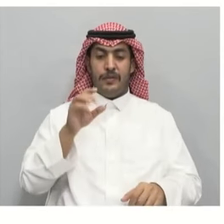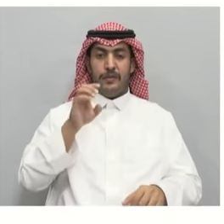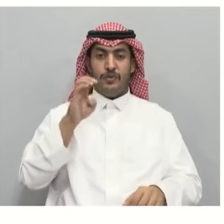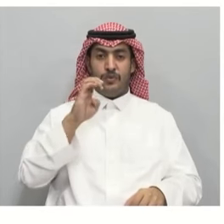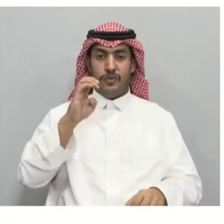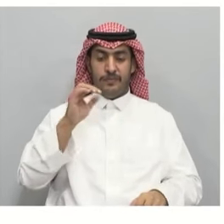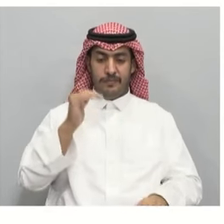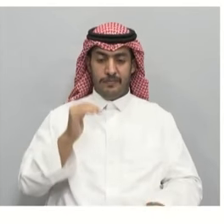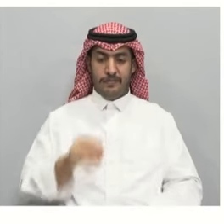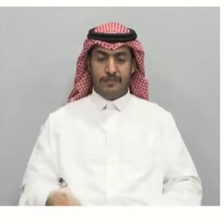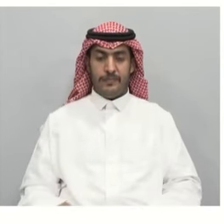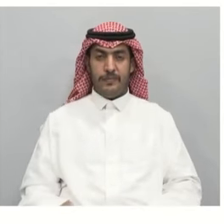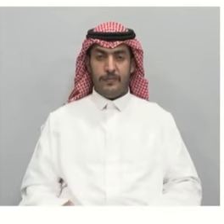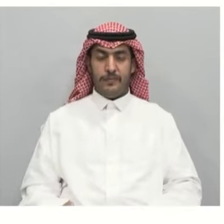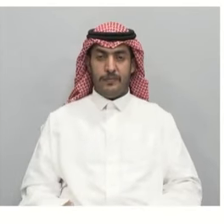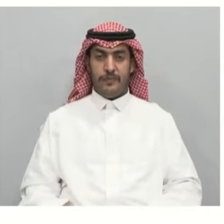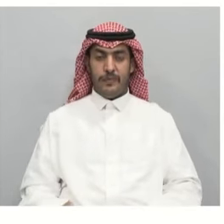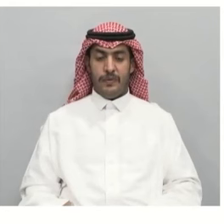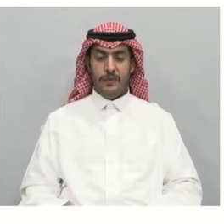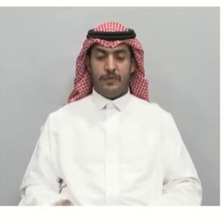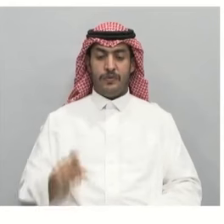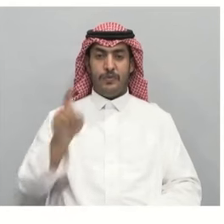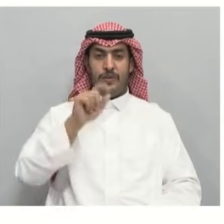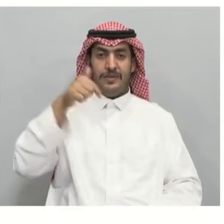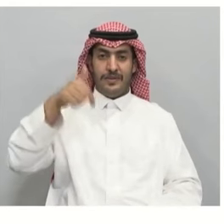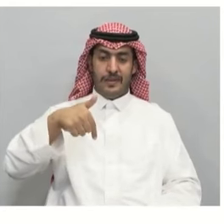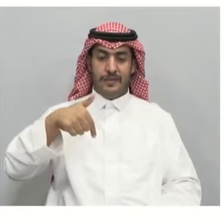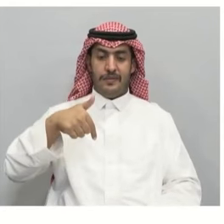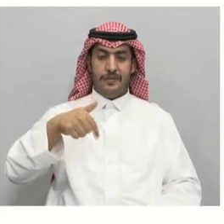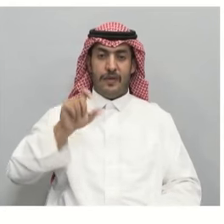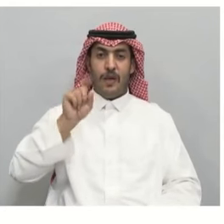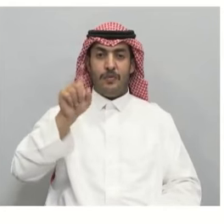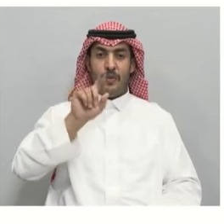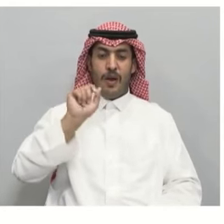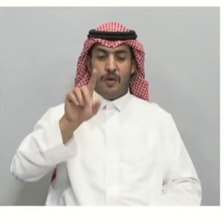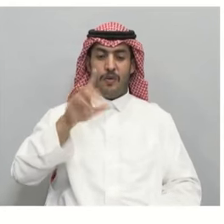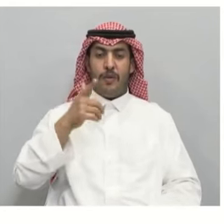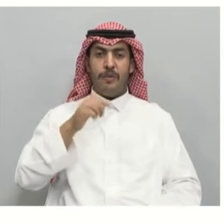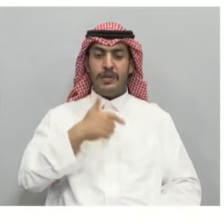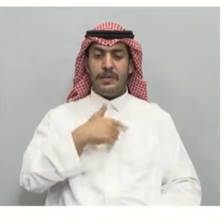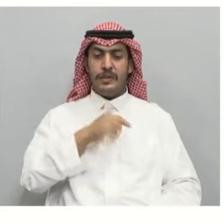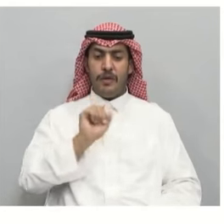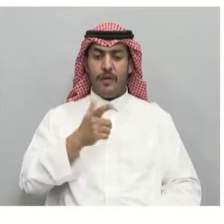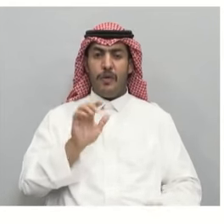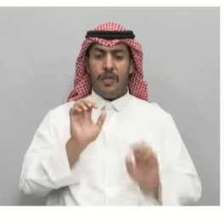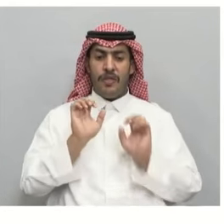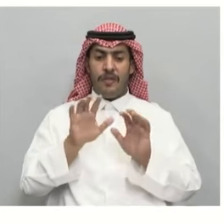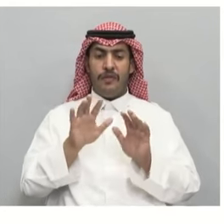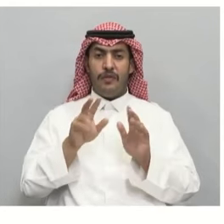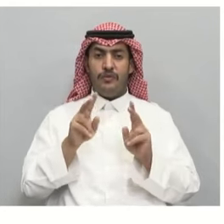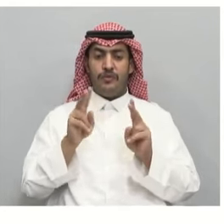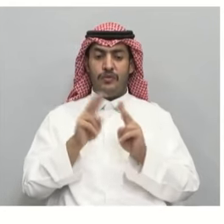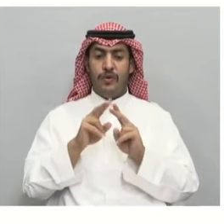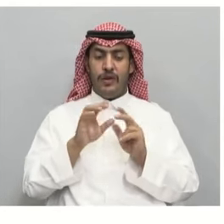الاسئله الاتيه عندنا سته اسئله اول سؤال ما المقصود بتدفق